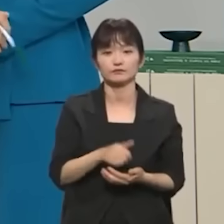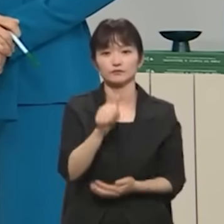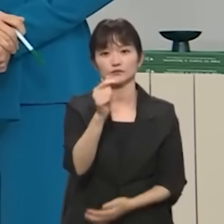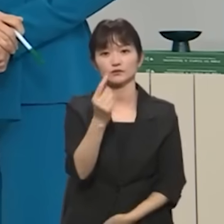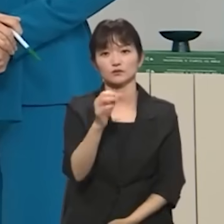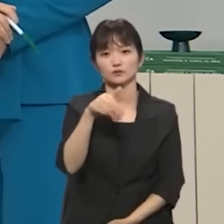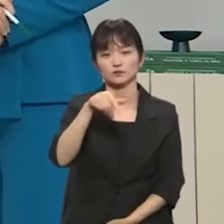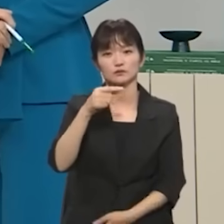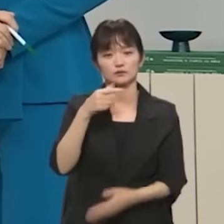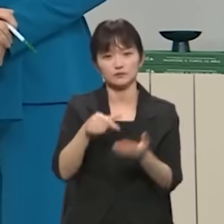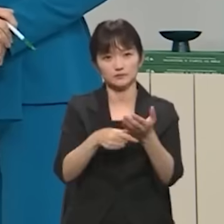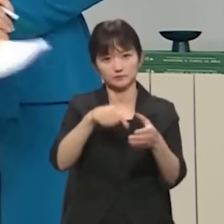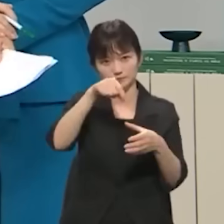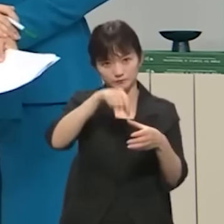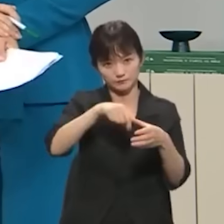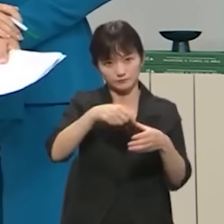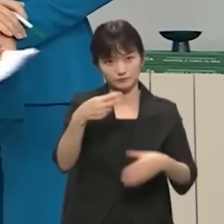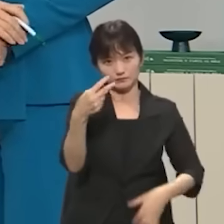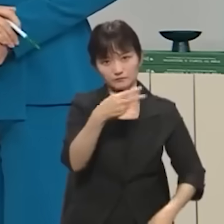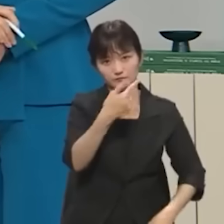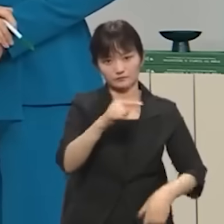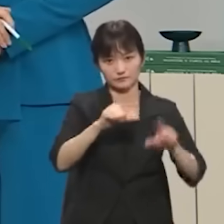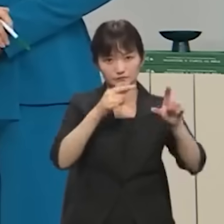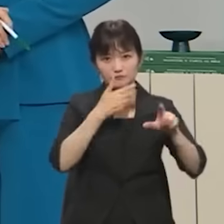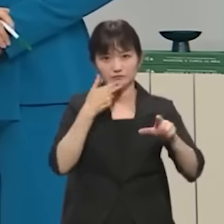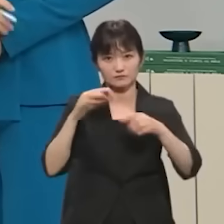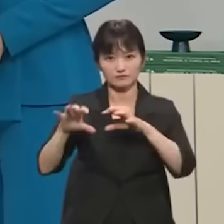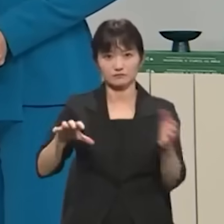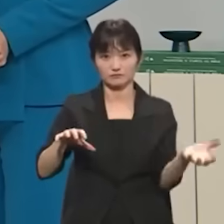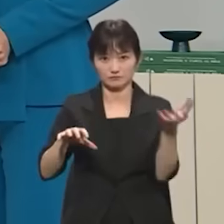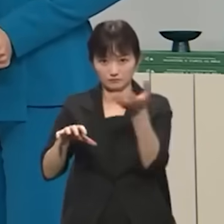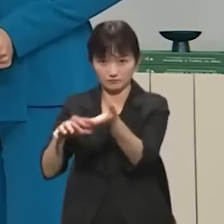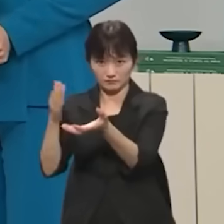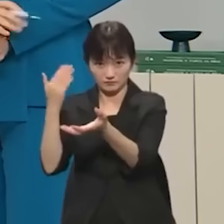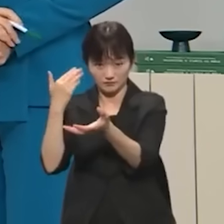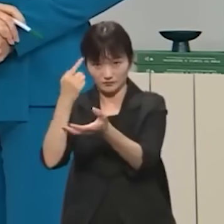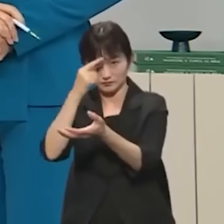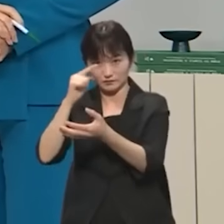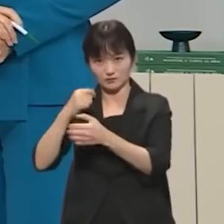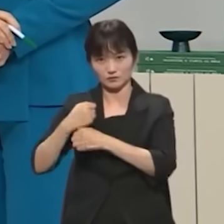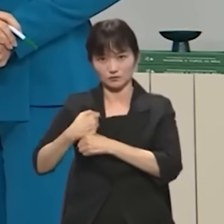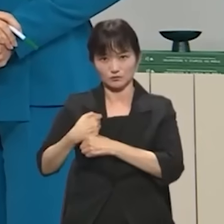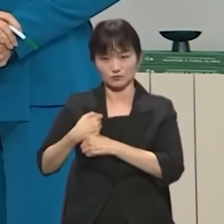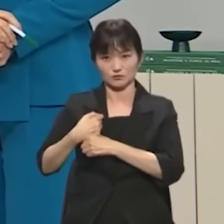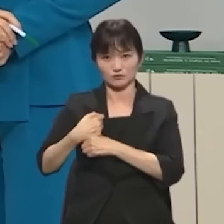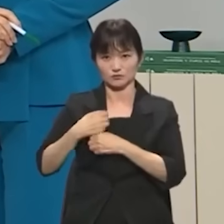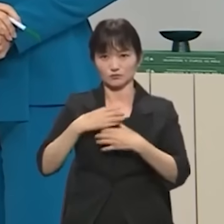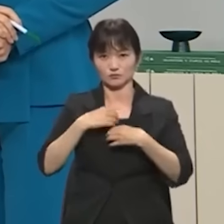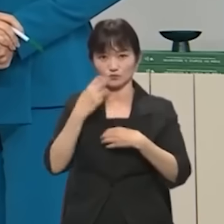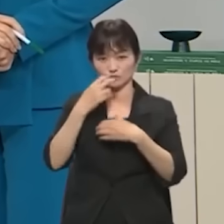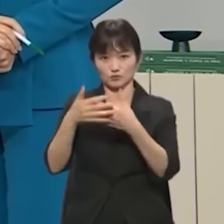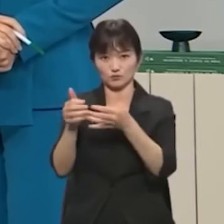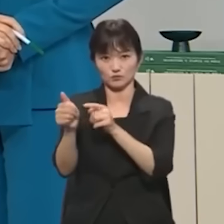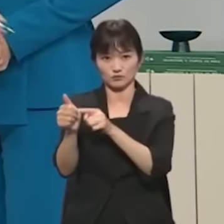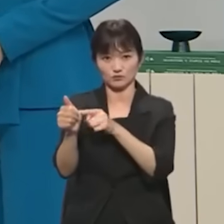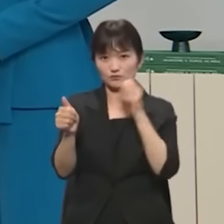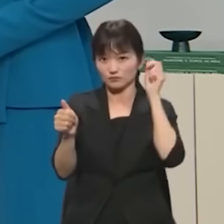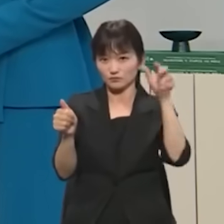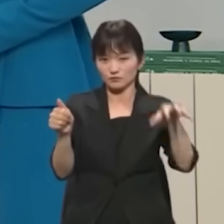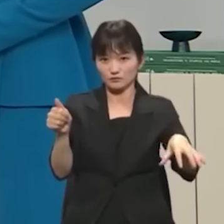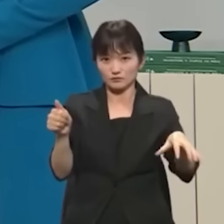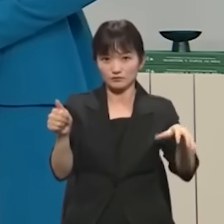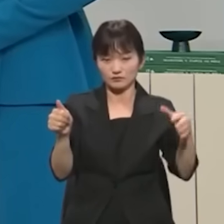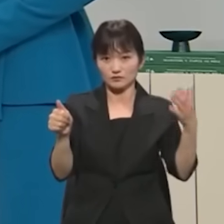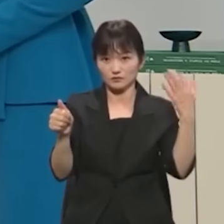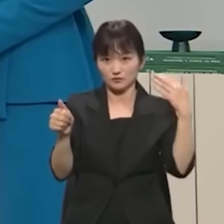홍차입니다. 2006년 영국으로 망명한 전직 러시아 연방보안국 요원이 호텔에서 전 동료가 전해준